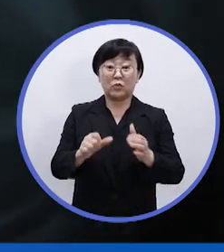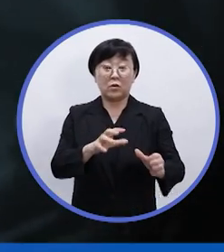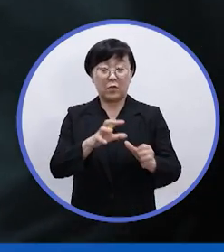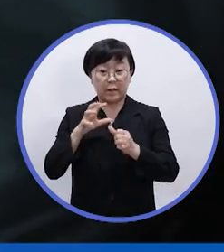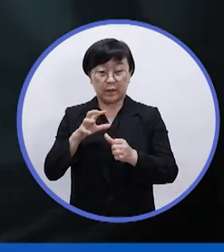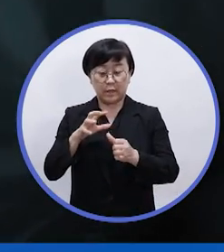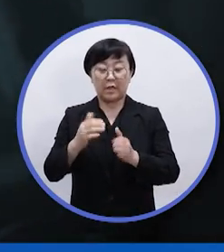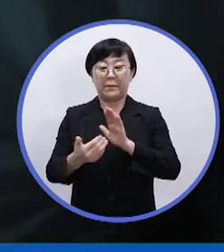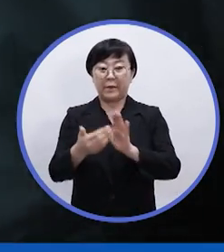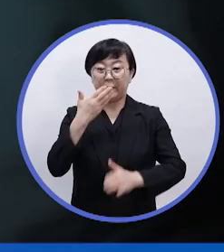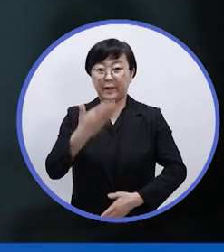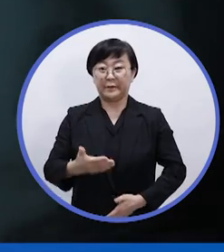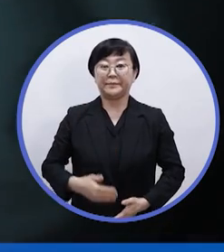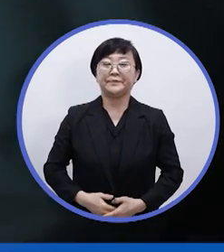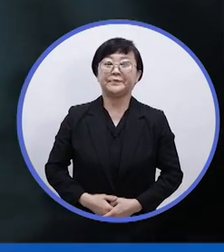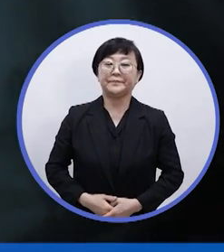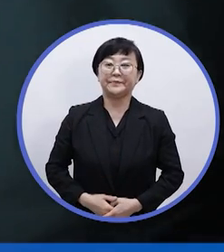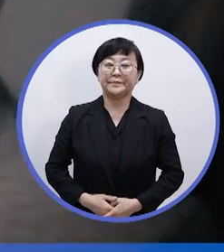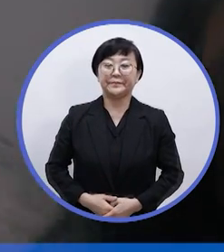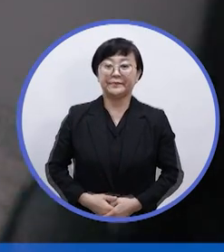등 소지품으로 보호하세요.